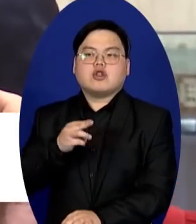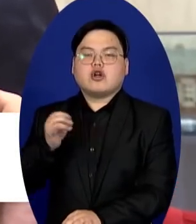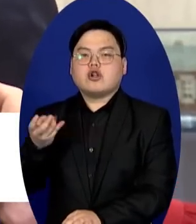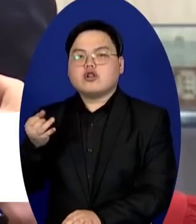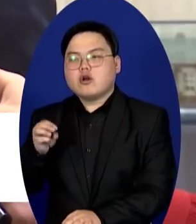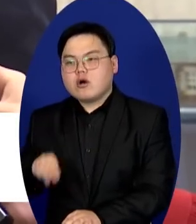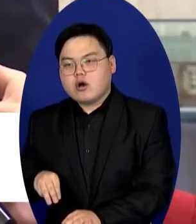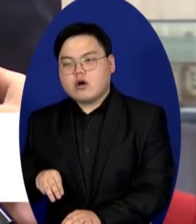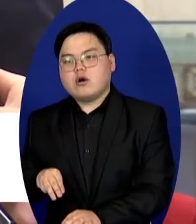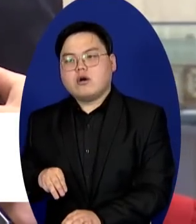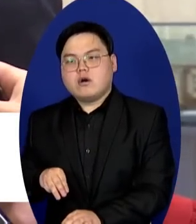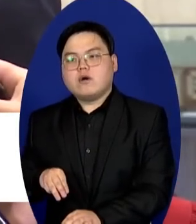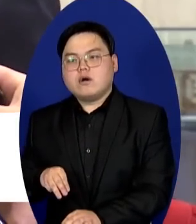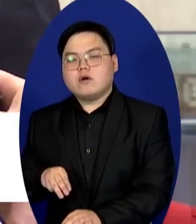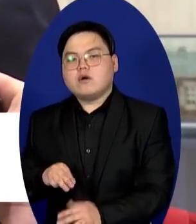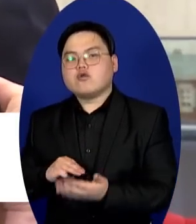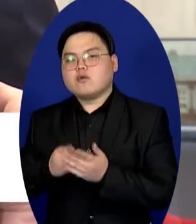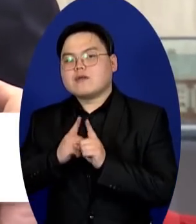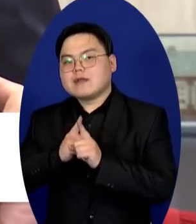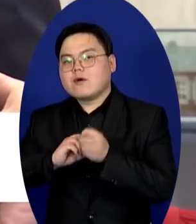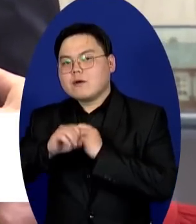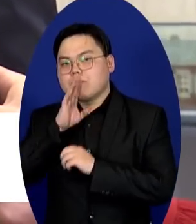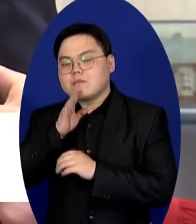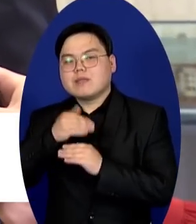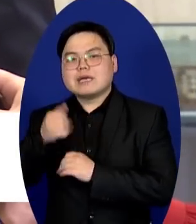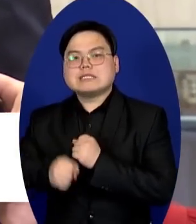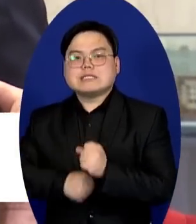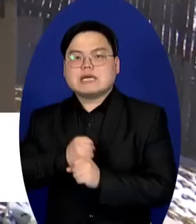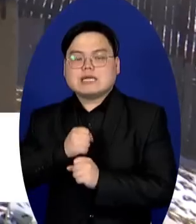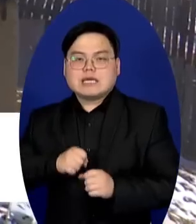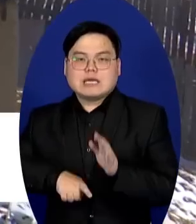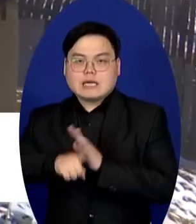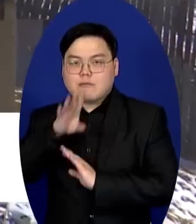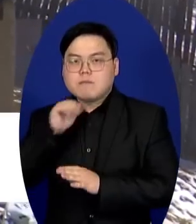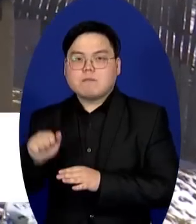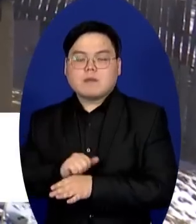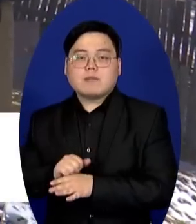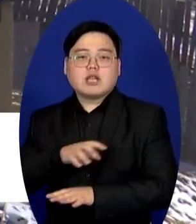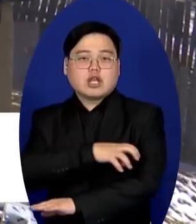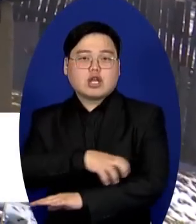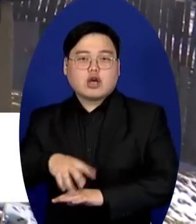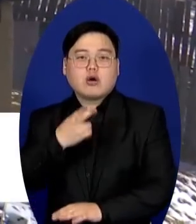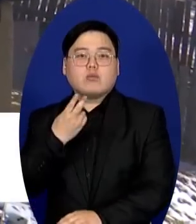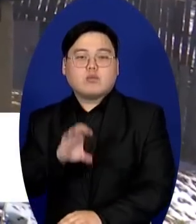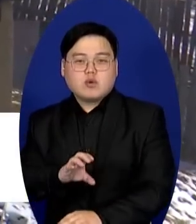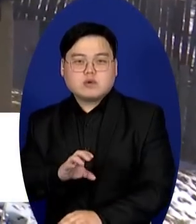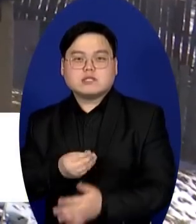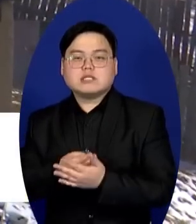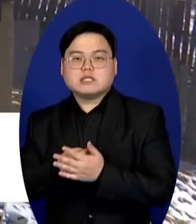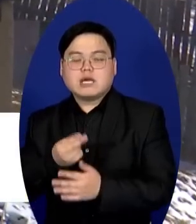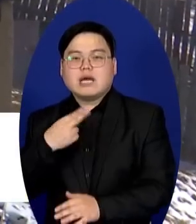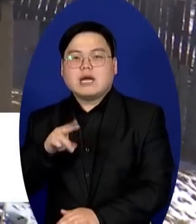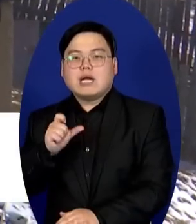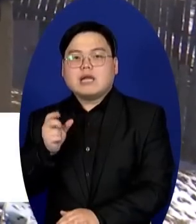төлөвлөлтийн дагуу одоо суулгаад эх оноос ажиллах эхлүүлэхээр одоо бэлдэж. Гэр оролтын бүсэд дэд бүтэц хүрэх